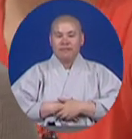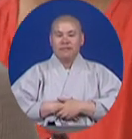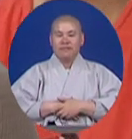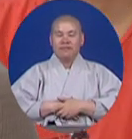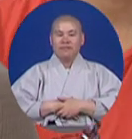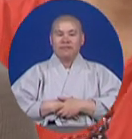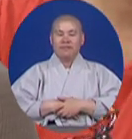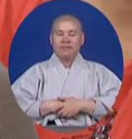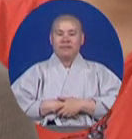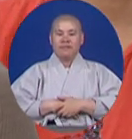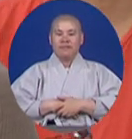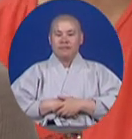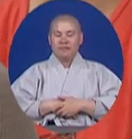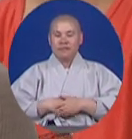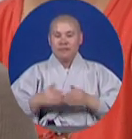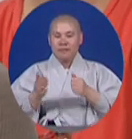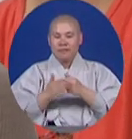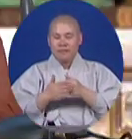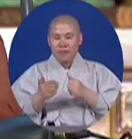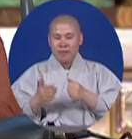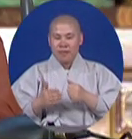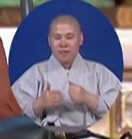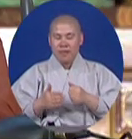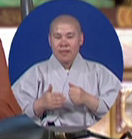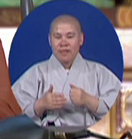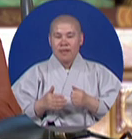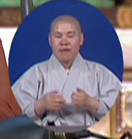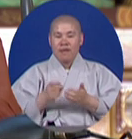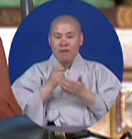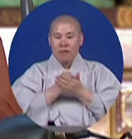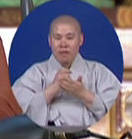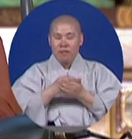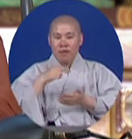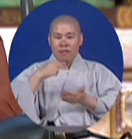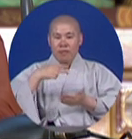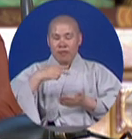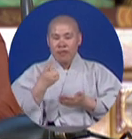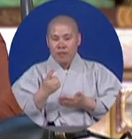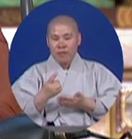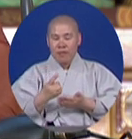그런 얘기죠. 비유로 말하면 손도 목도 다 없어지는 거.